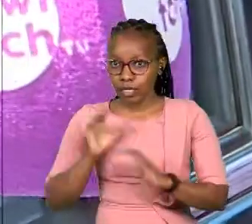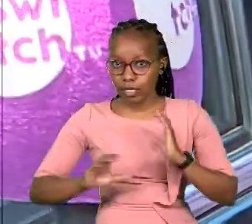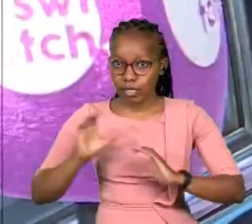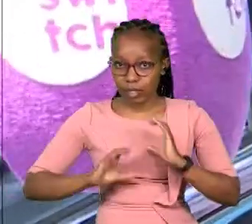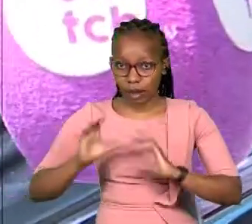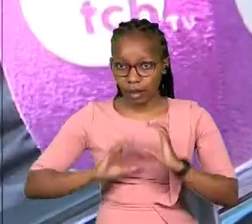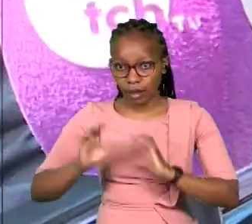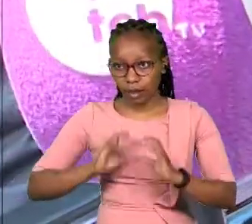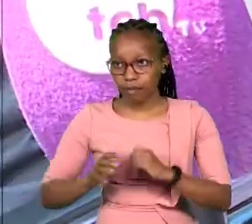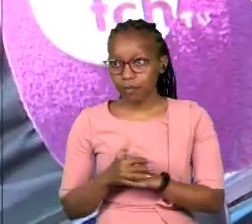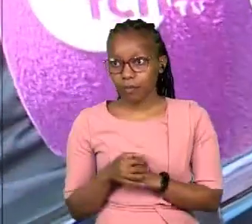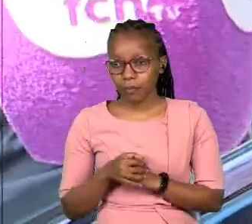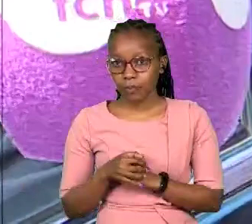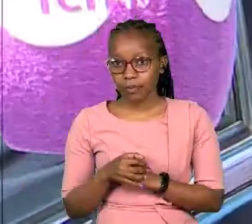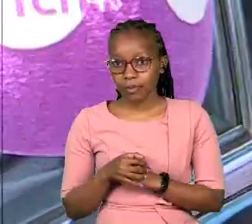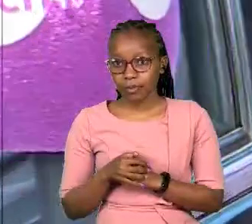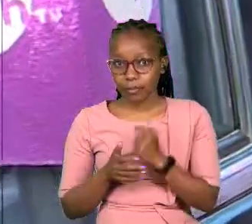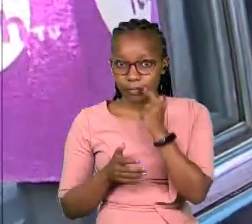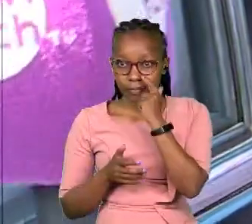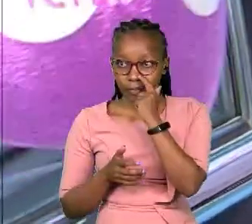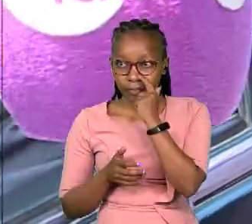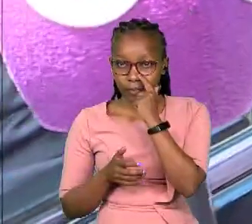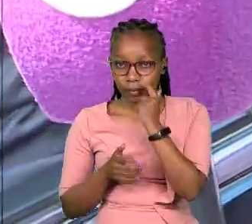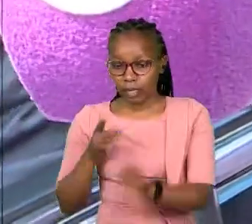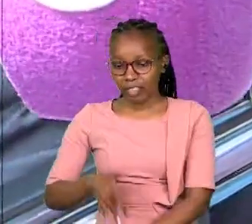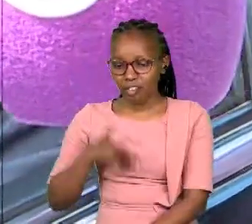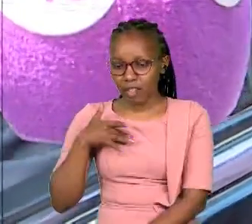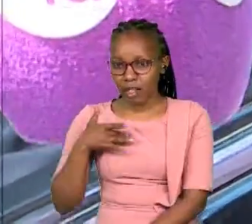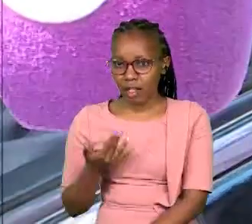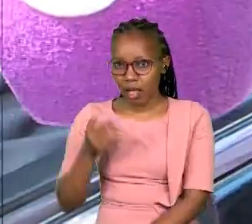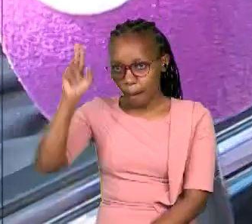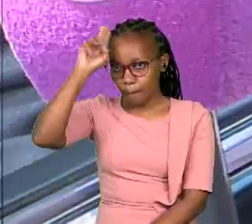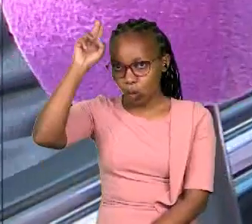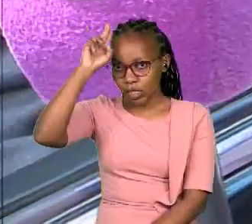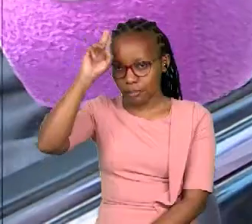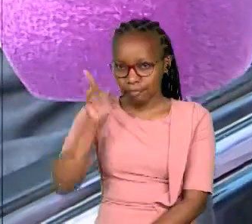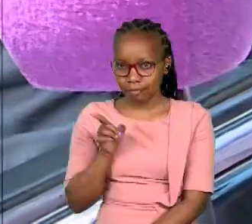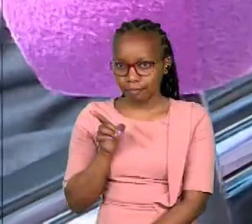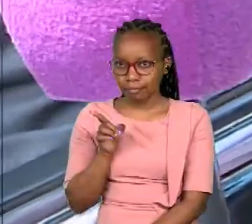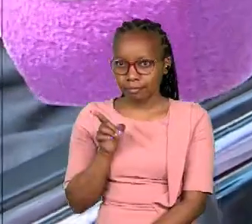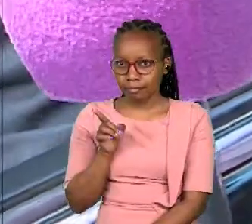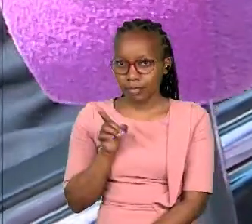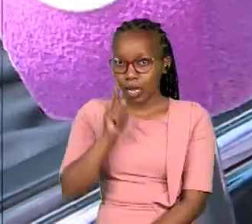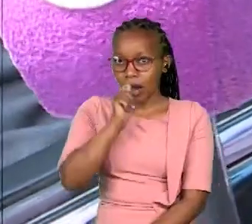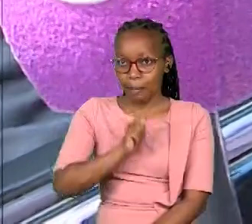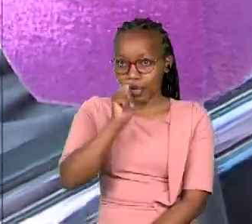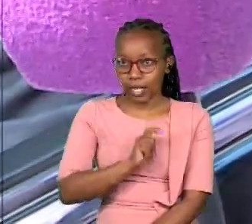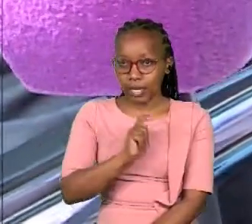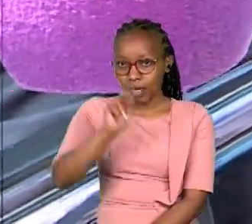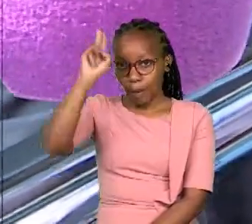wa kawaida ni kwamba wanasema kwamba wanahisi kwamba polisi huyo ni wa Kabete Police